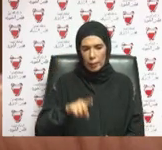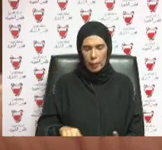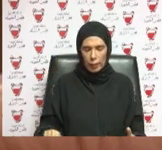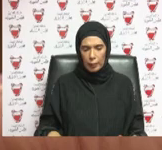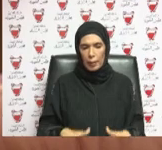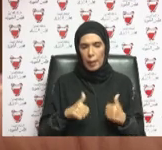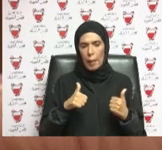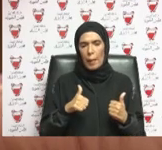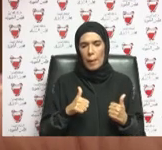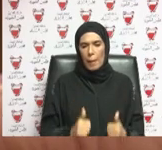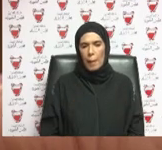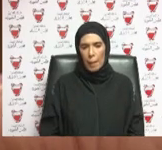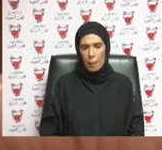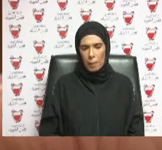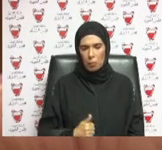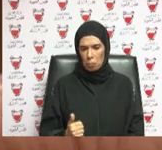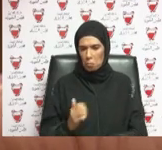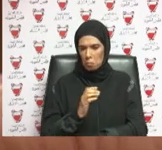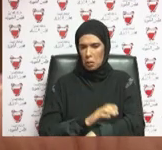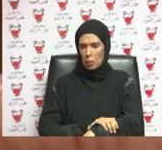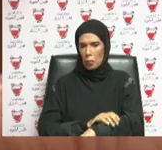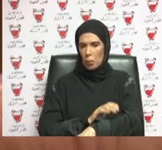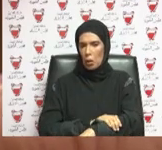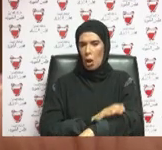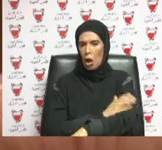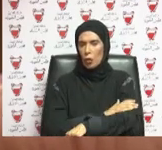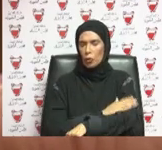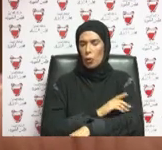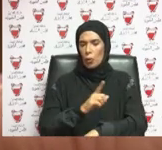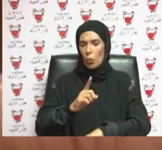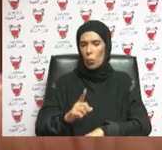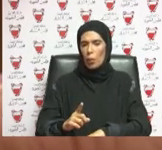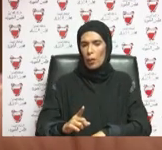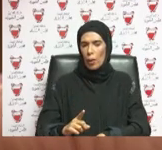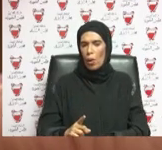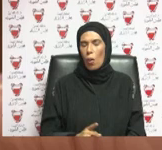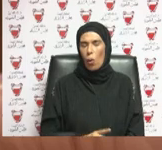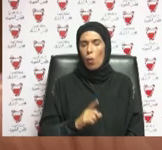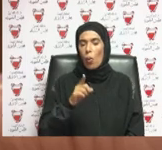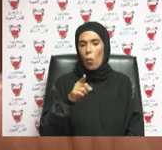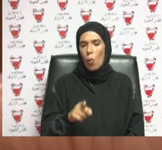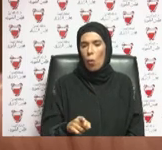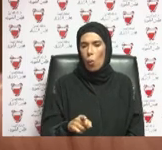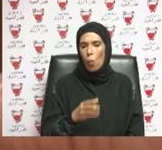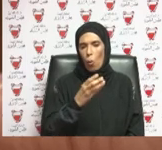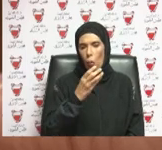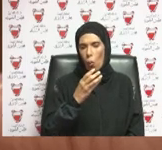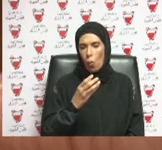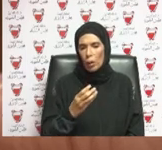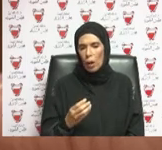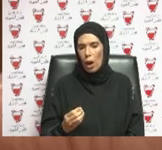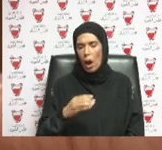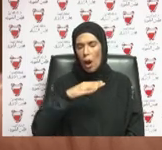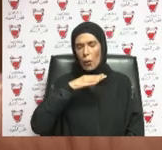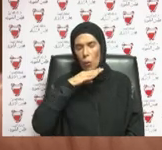حياته، وكان الساعد الأيمن للمرحومين والده سلمان بن حمد وشقيقه